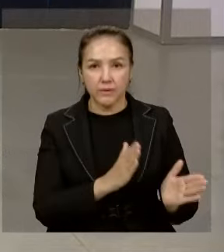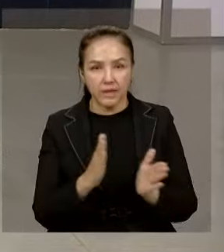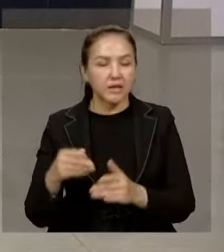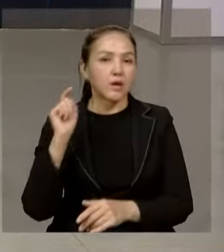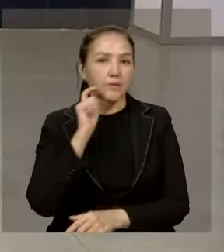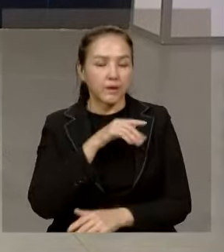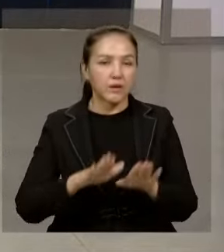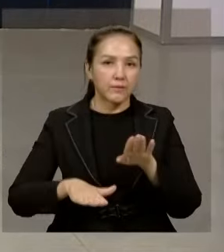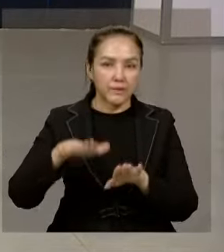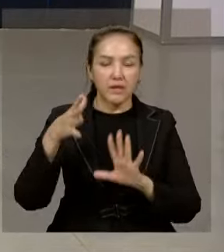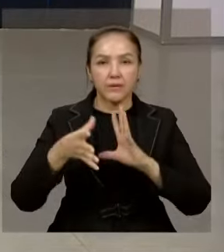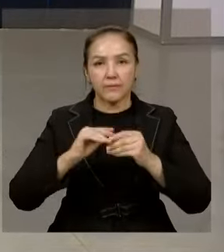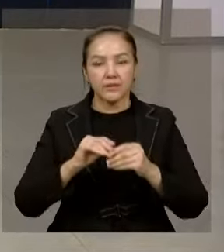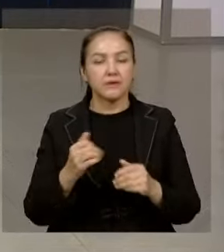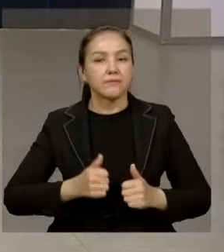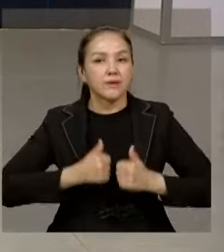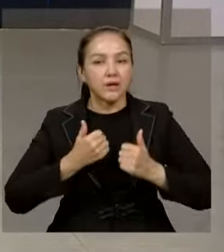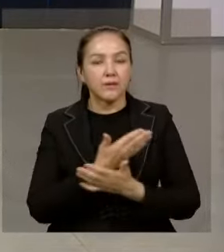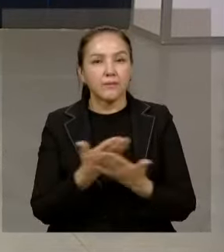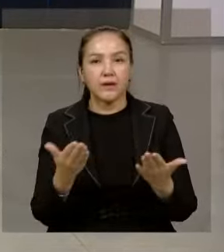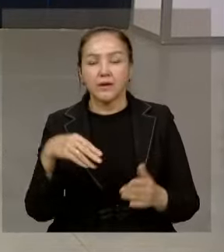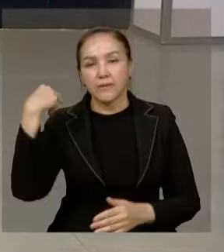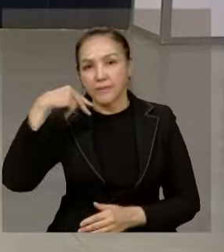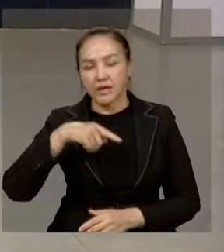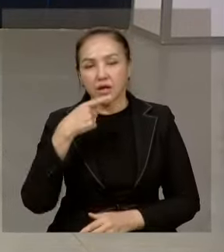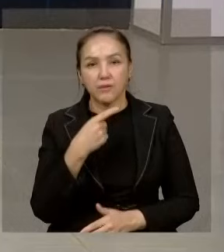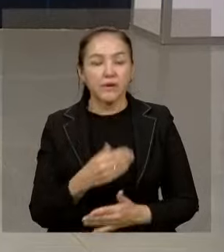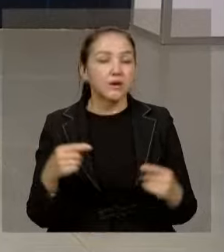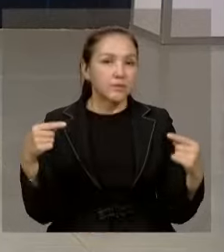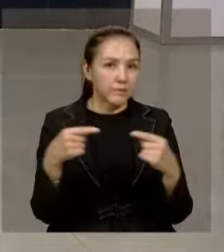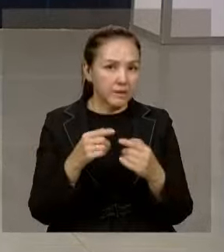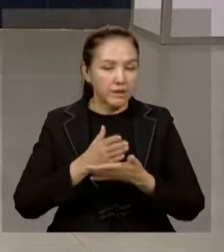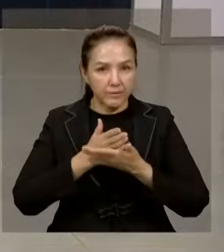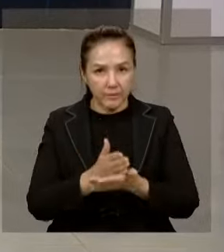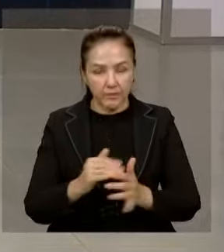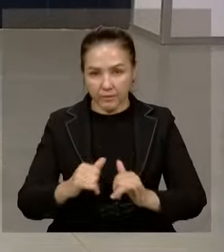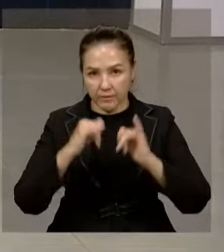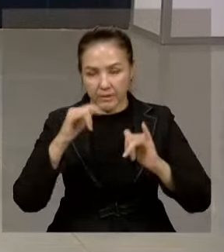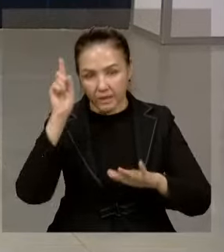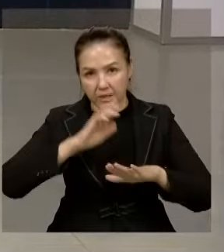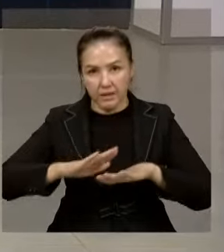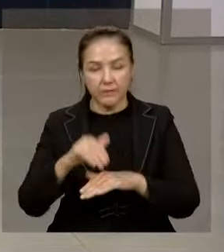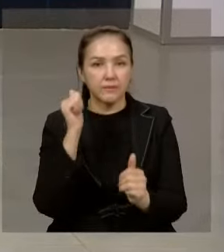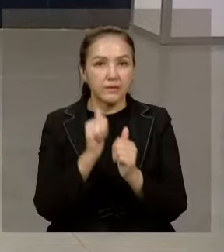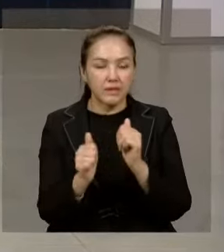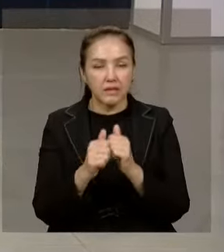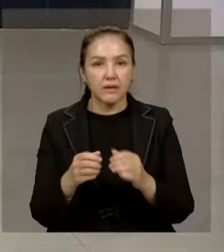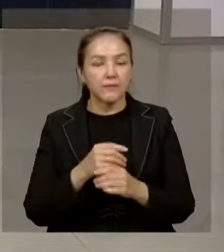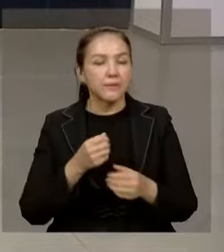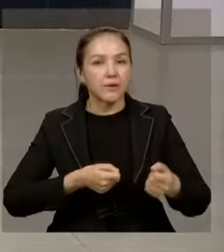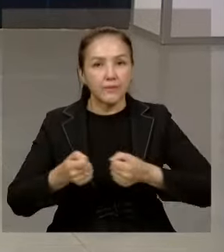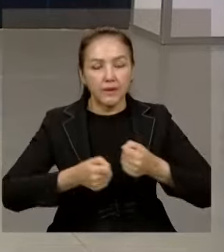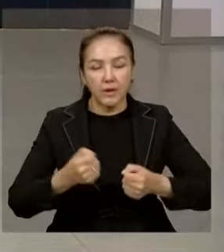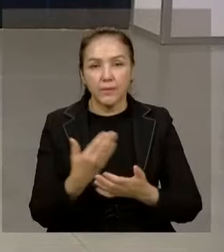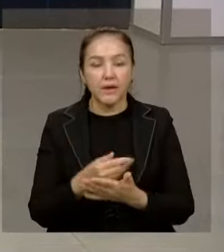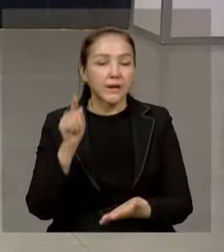экономический рост общественный оптимизм в нём президент Обозначил конкретные направления развития страны в частности перед правительством